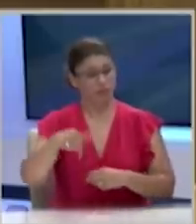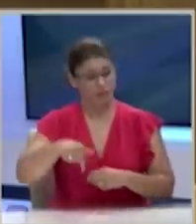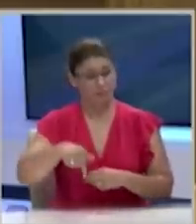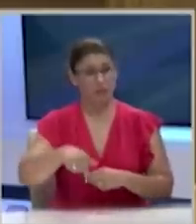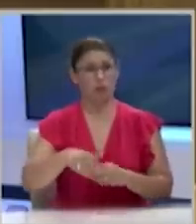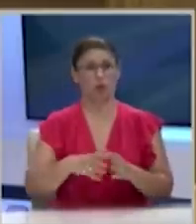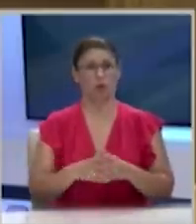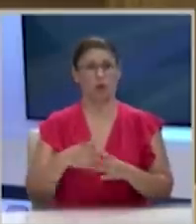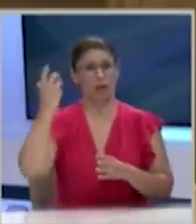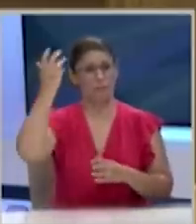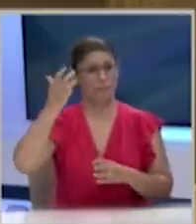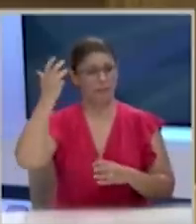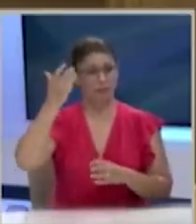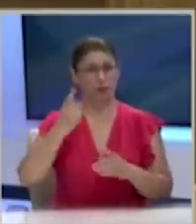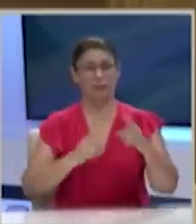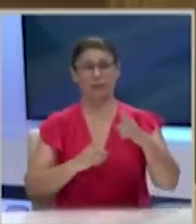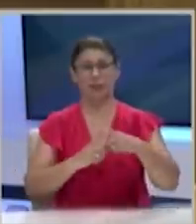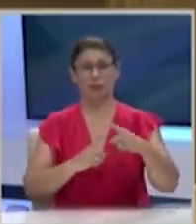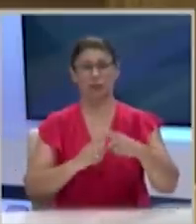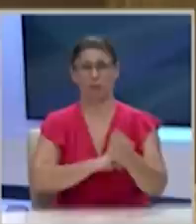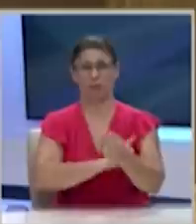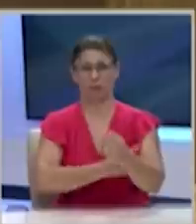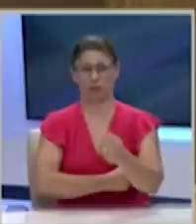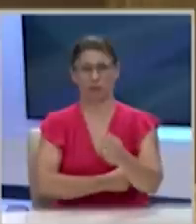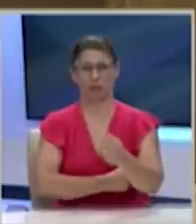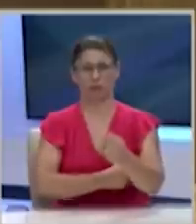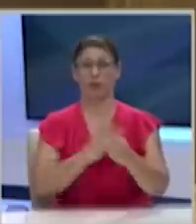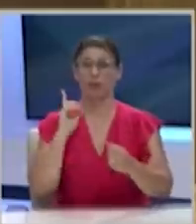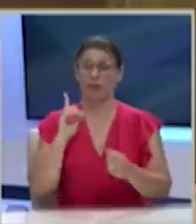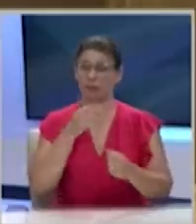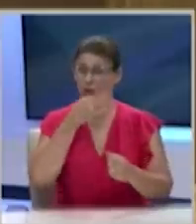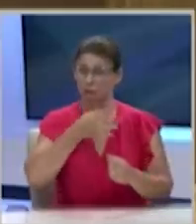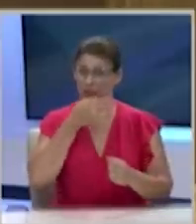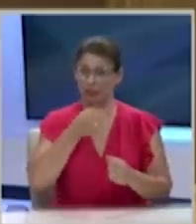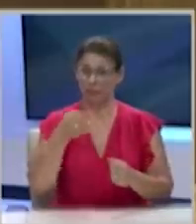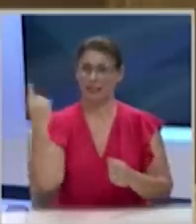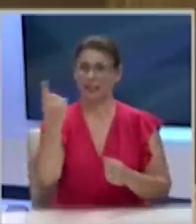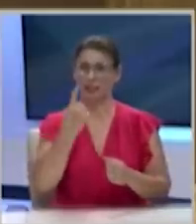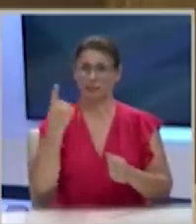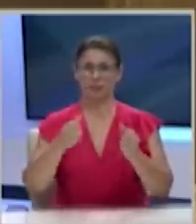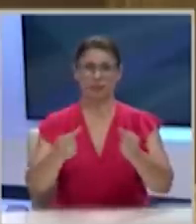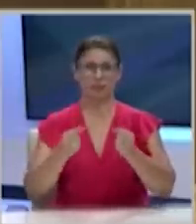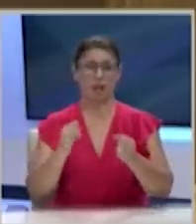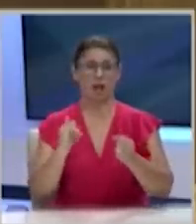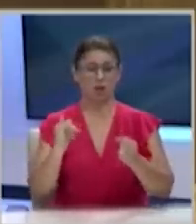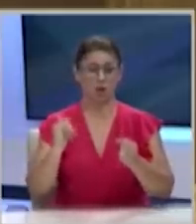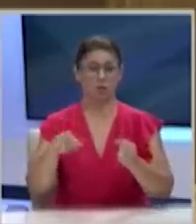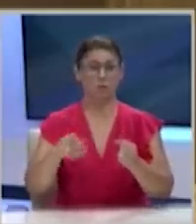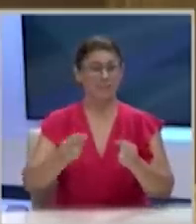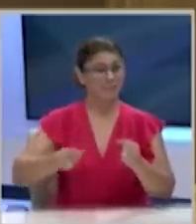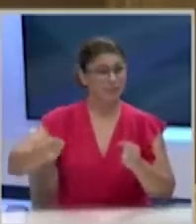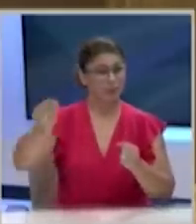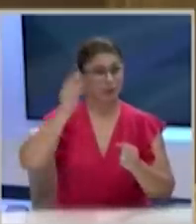σημερινών επιστημονικών και τεχνολογικών δυνατοτήτων, και μια μιλάμε για κλιματική κρίση, ακόμα και μέσα στην